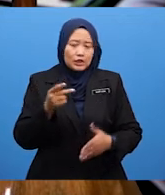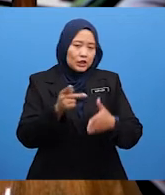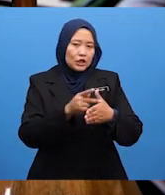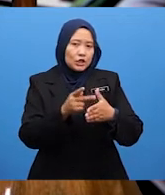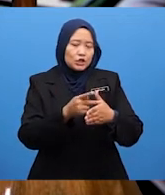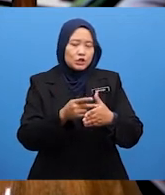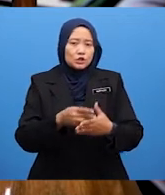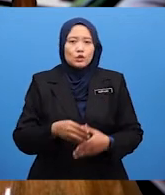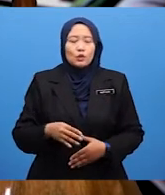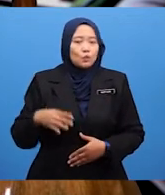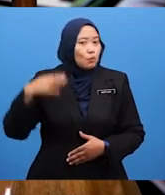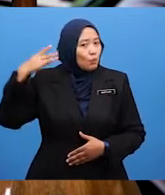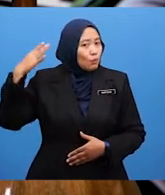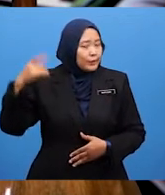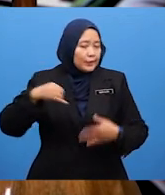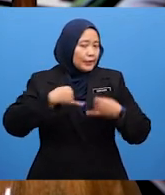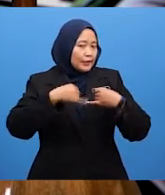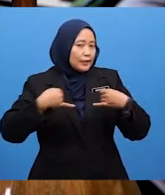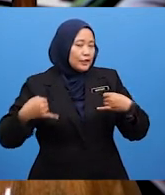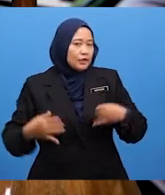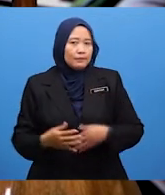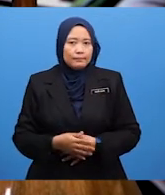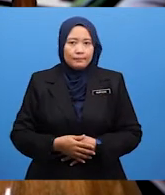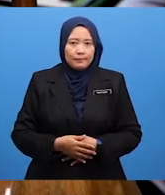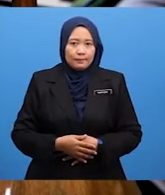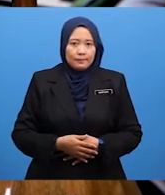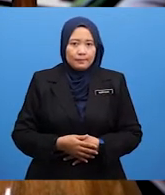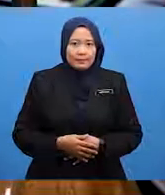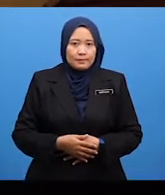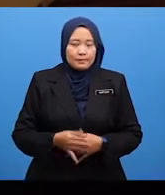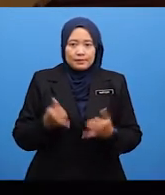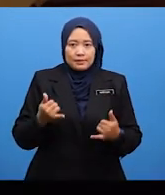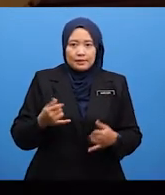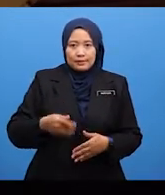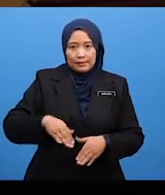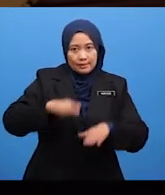Jadi sekarang Haziq cuba tunjuk pula petikan ke atas.